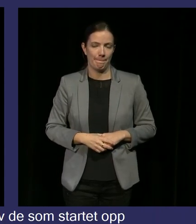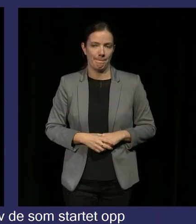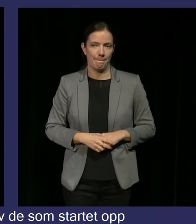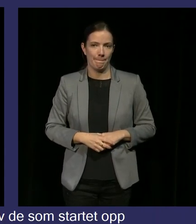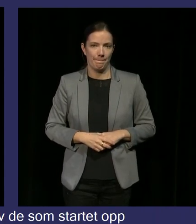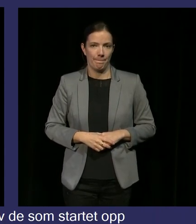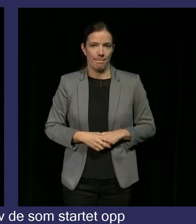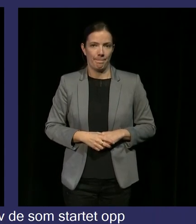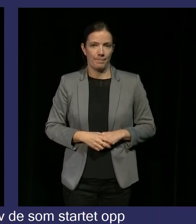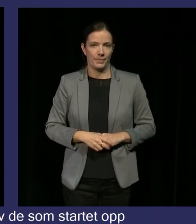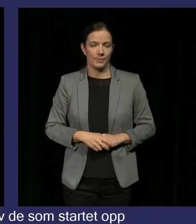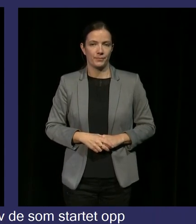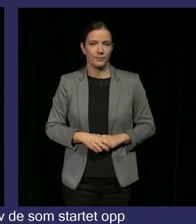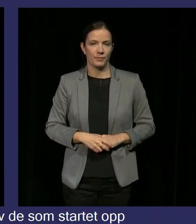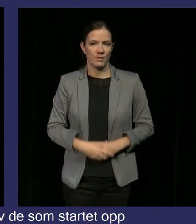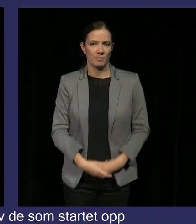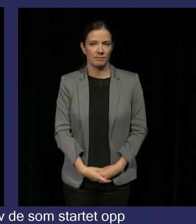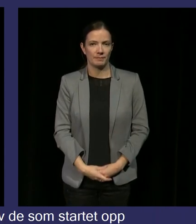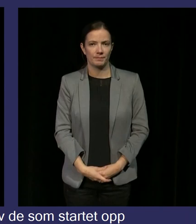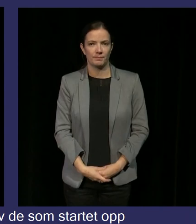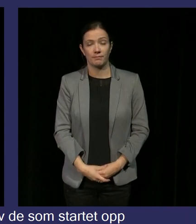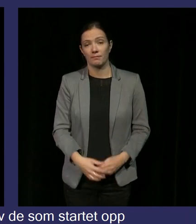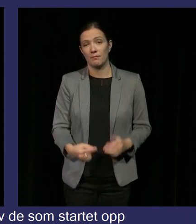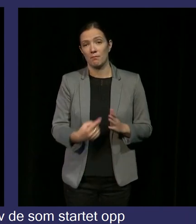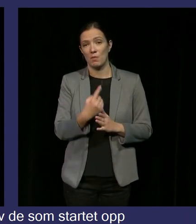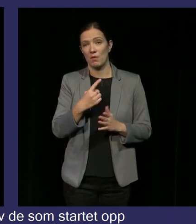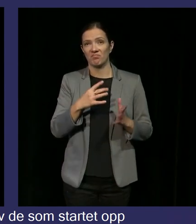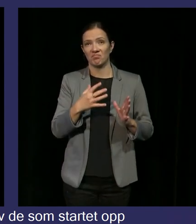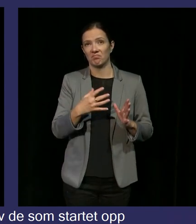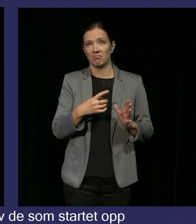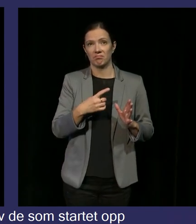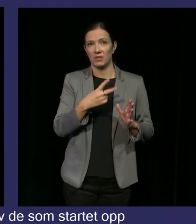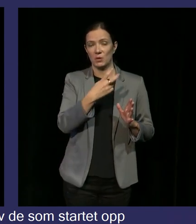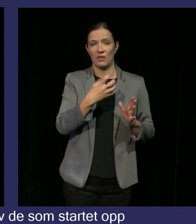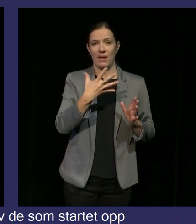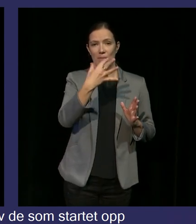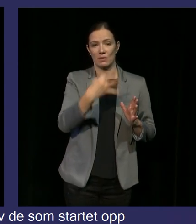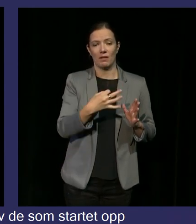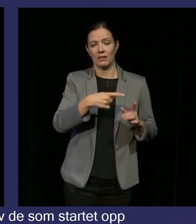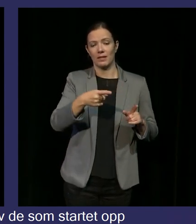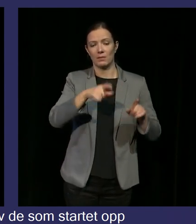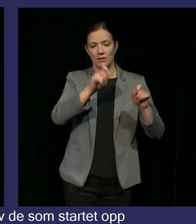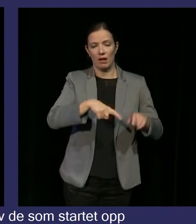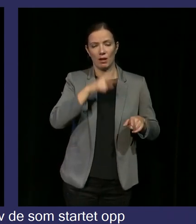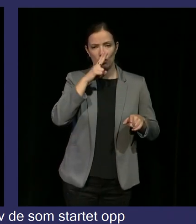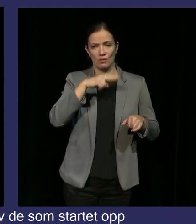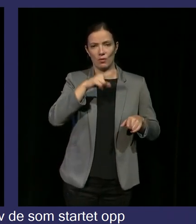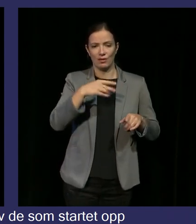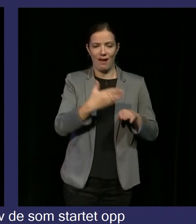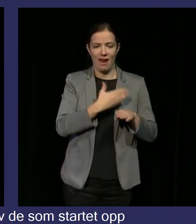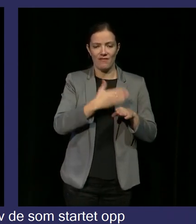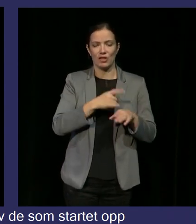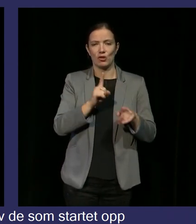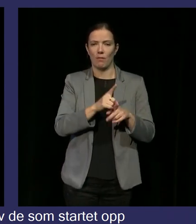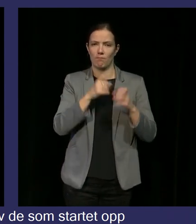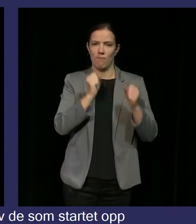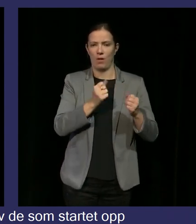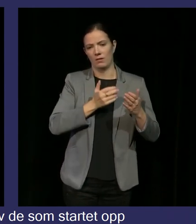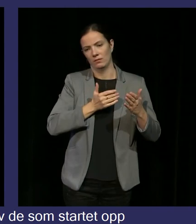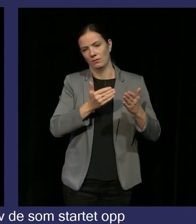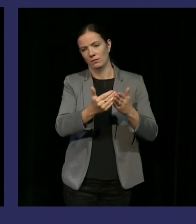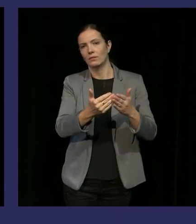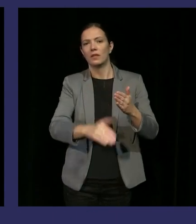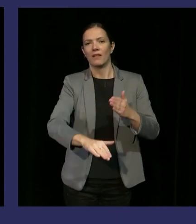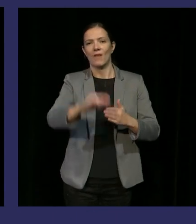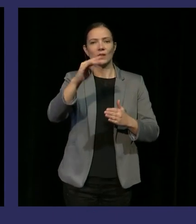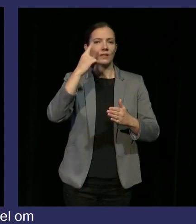Og kanskje er det så lite som en fjerdedel av de som startet som nynorske elever som forblir brukere av det inn i